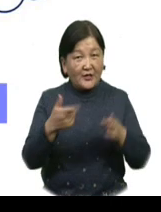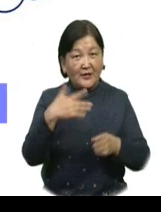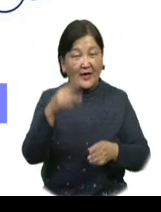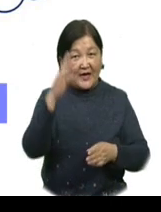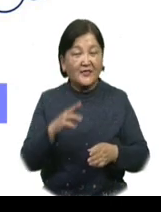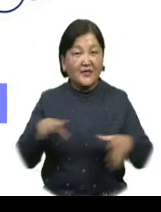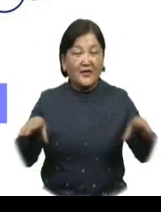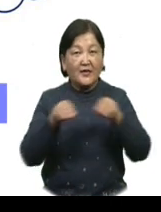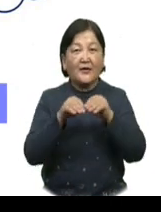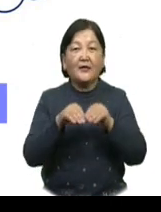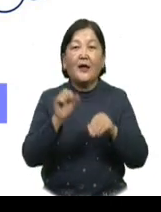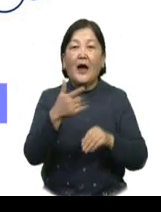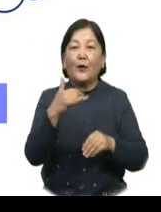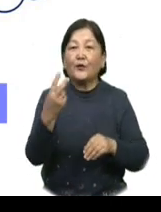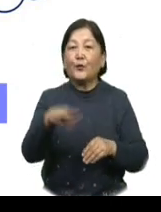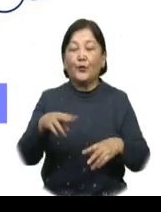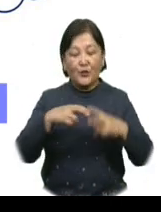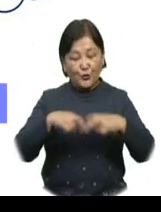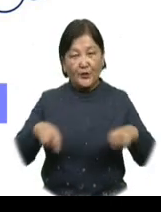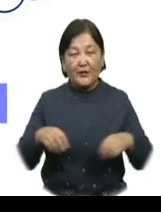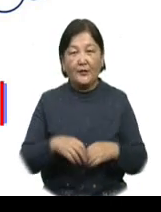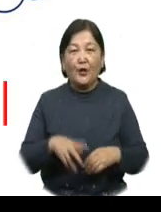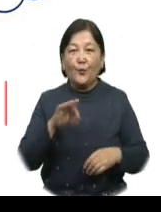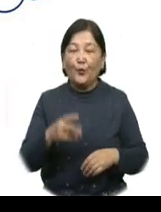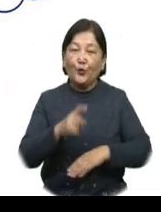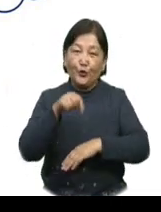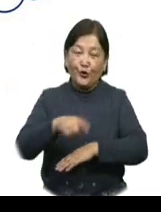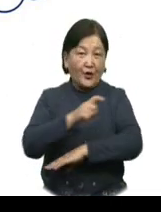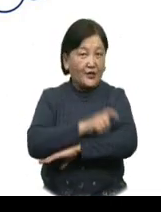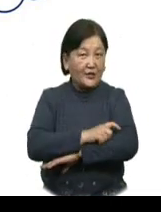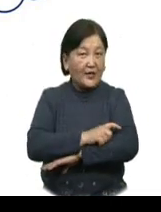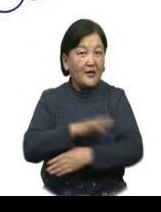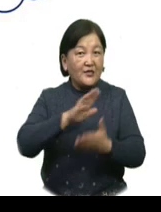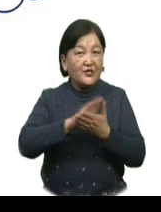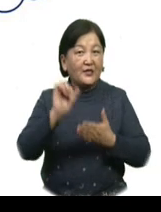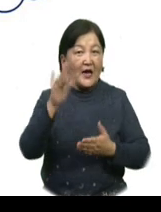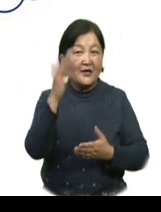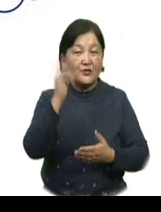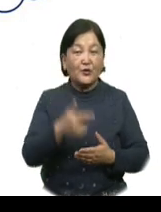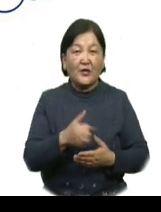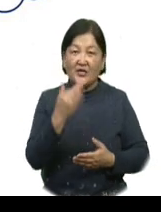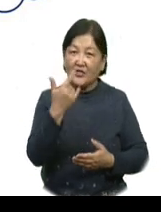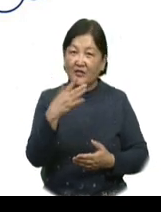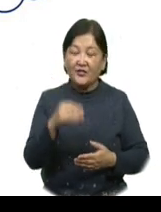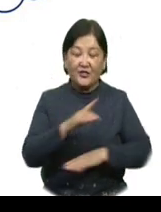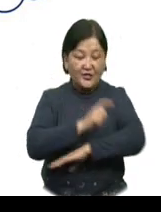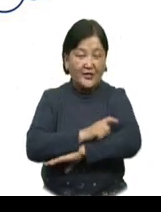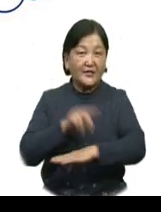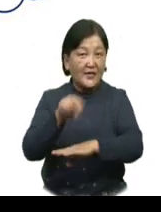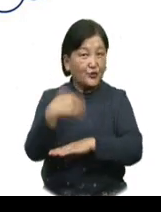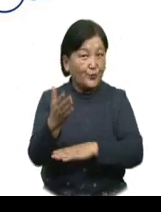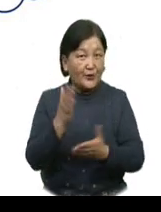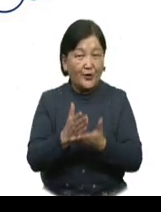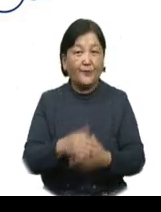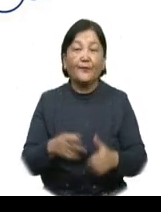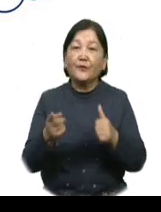гэсэн юм агуулгын хүрээнд судлана. За мөн өнөөдрийнхэн хичээлээ бүгдээрээ шинэ арга зүйг ашиглаж хичээлээ хэрэгжүүлъя. За энэ арга зүйн